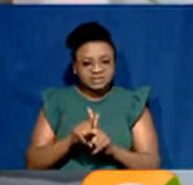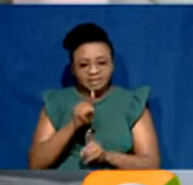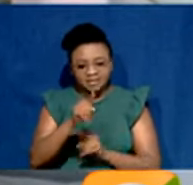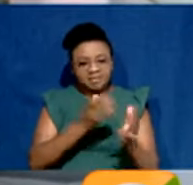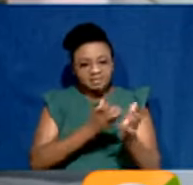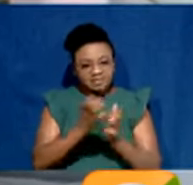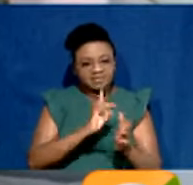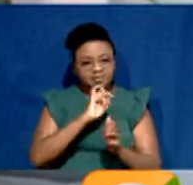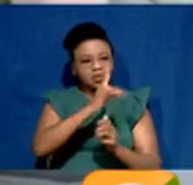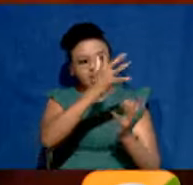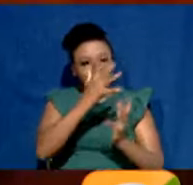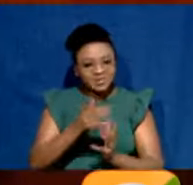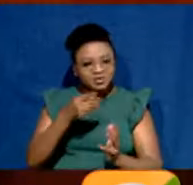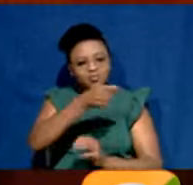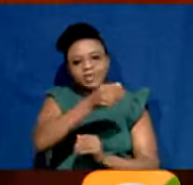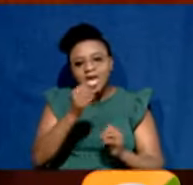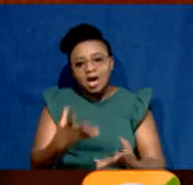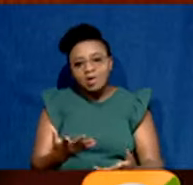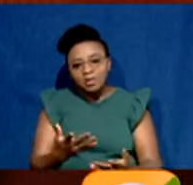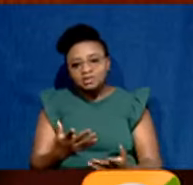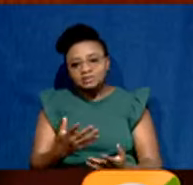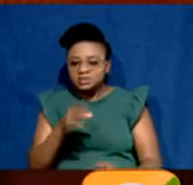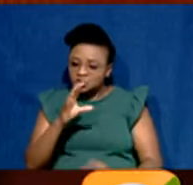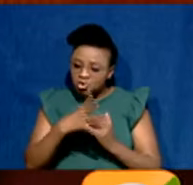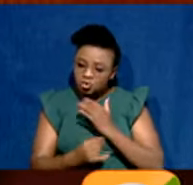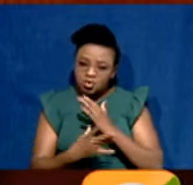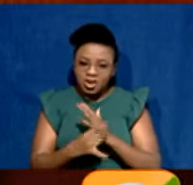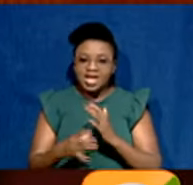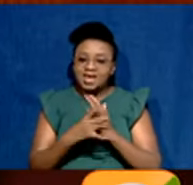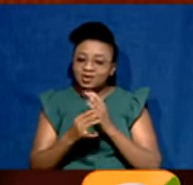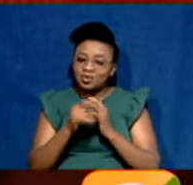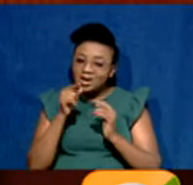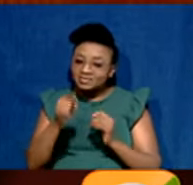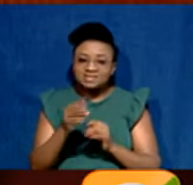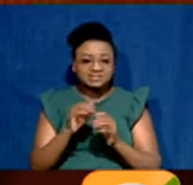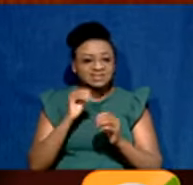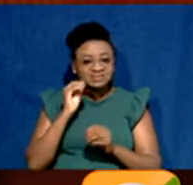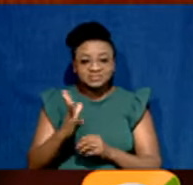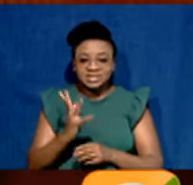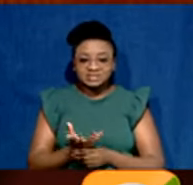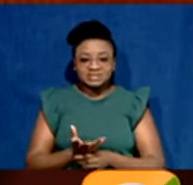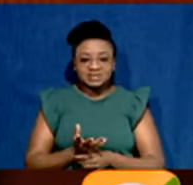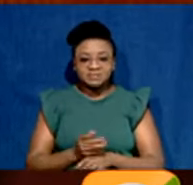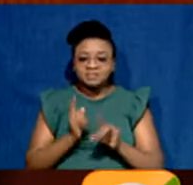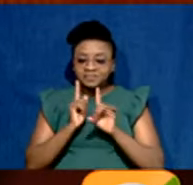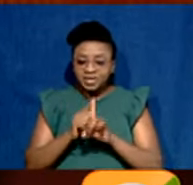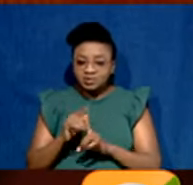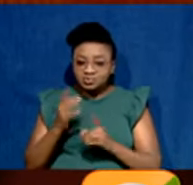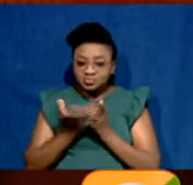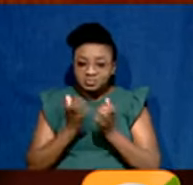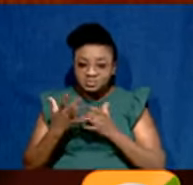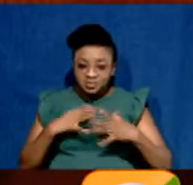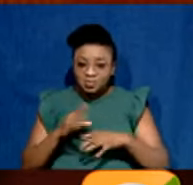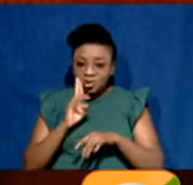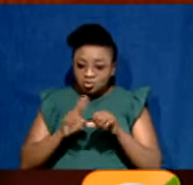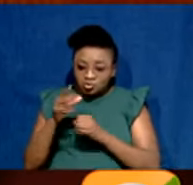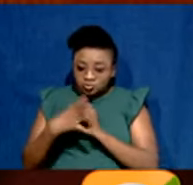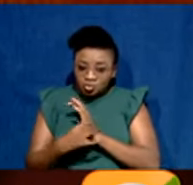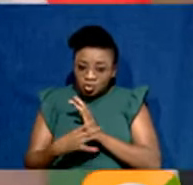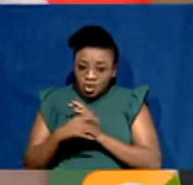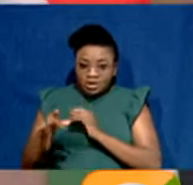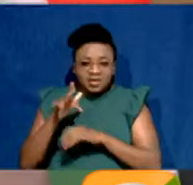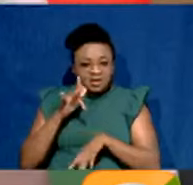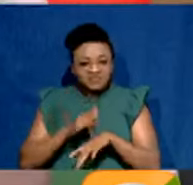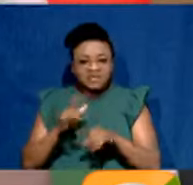nchini, biashara zinazoendelea hapa nchini, wafanyabiashara wanaotumia dola, na inachangia sana katika uchumi